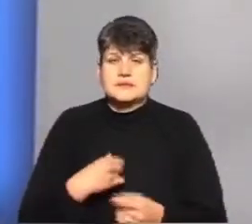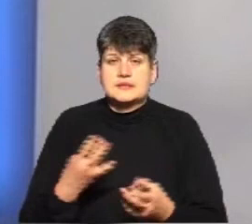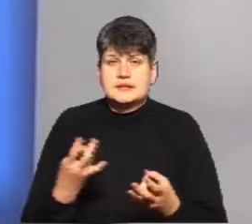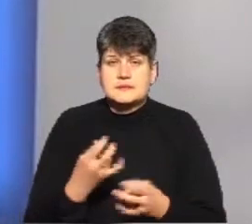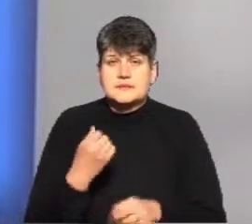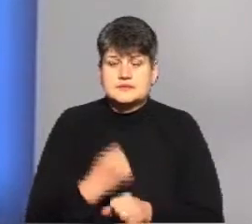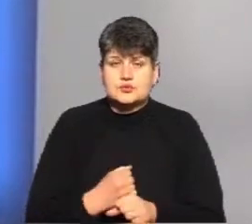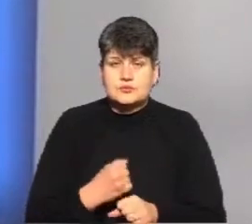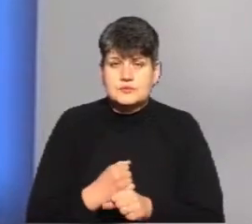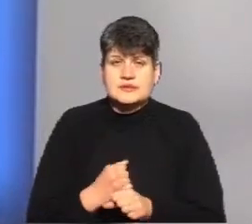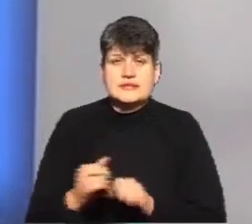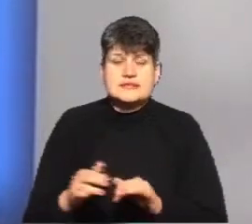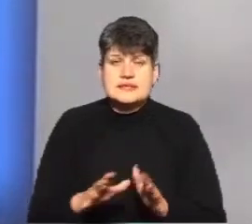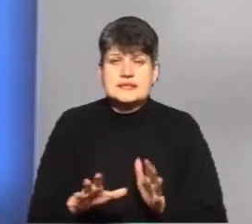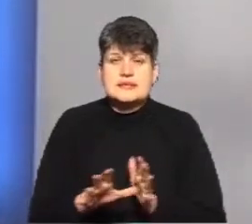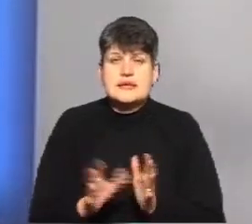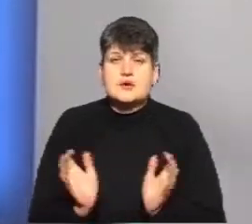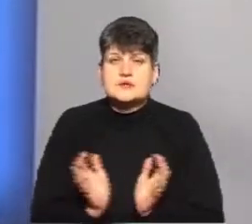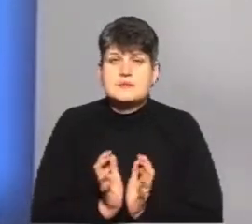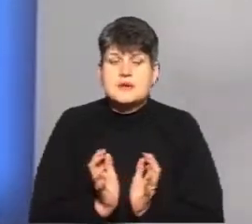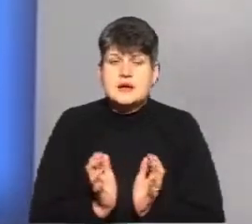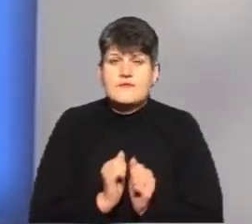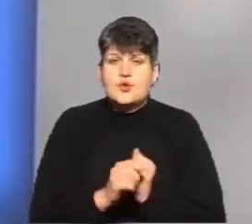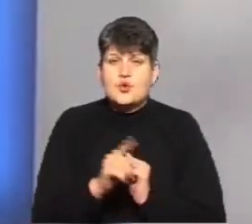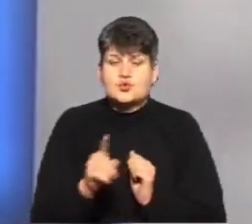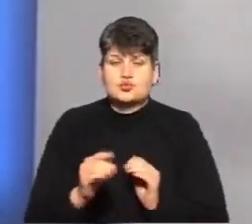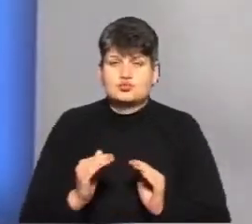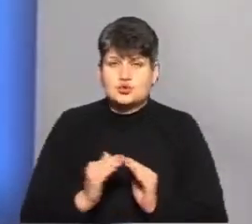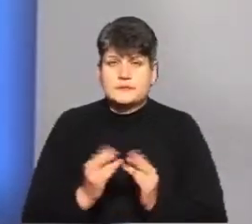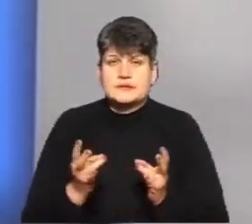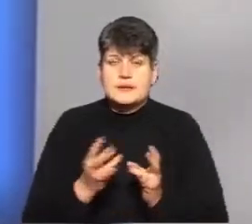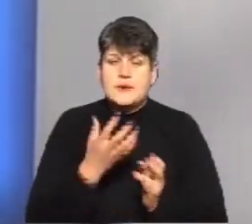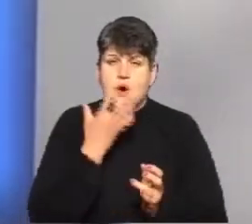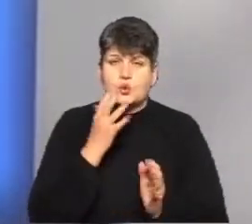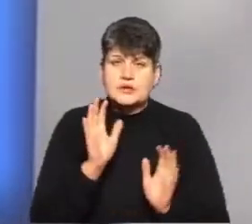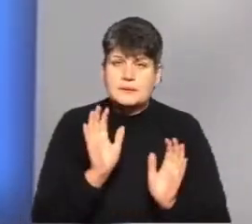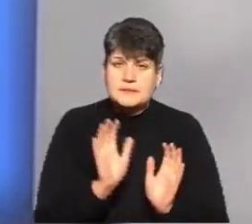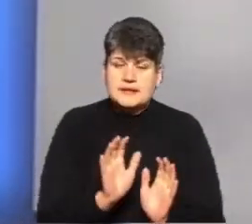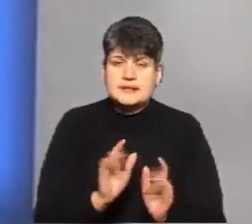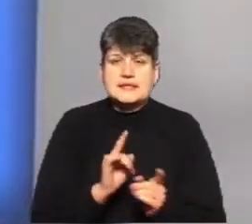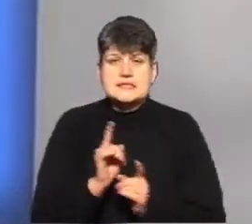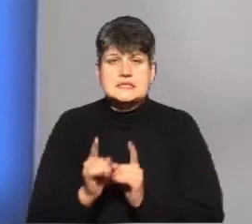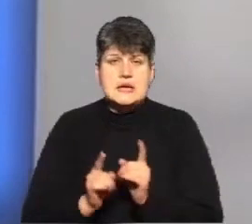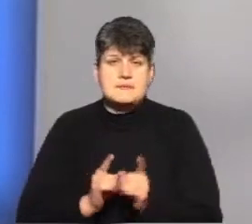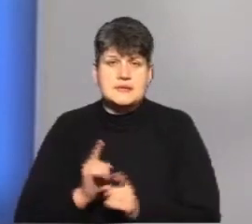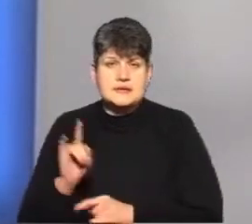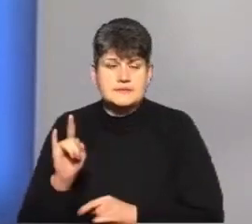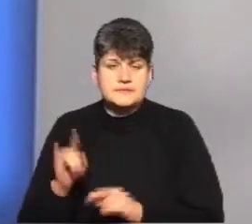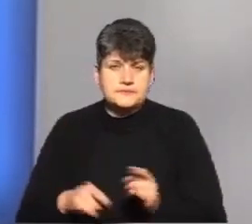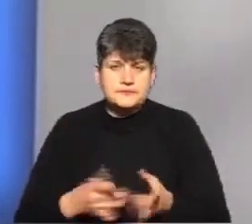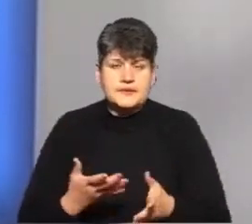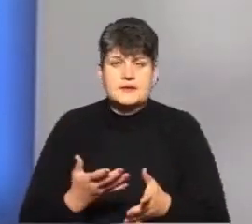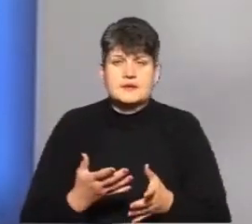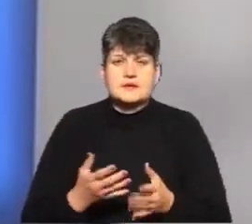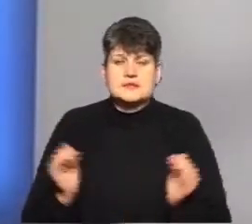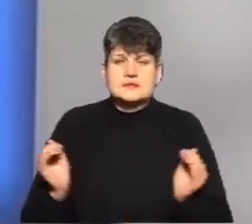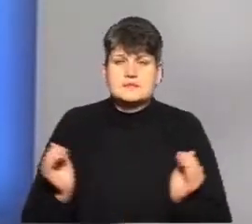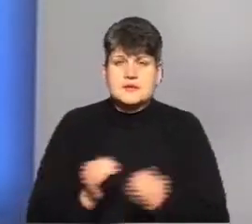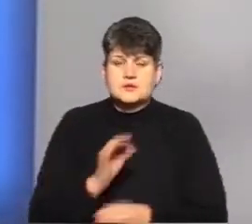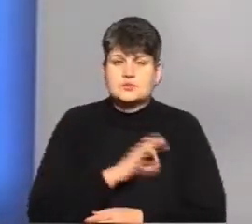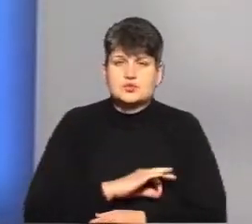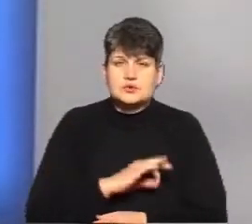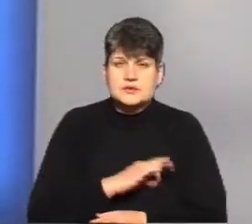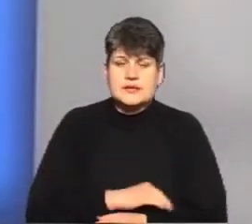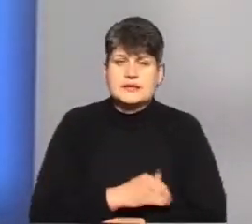заходи з енергозбереження в кожному домі. Нам треба утеплити, нам треба замінити, нам треба зменшити споживання температури в